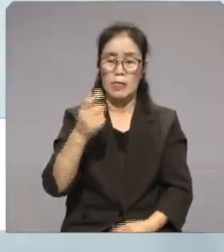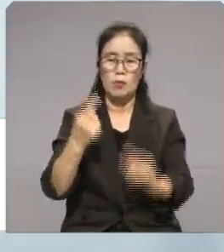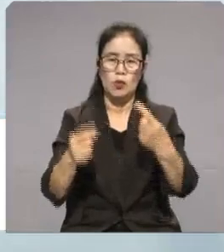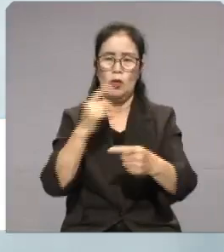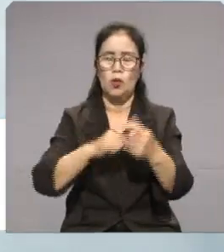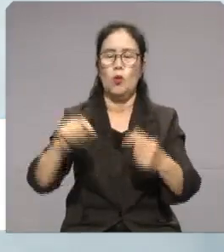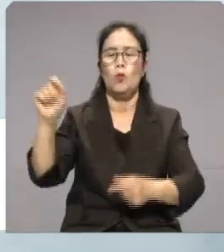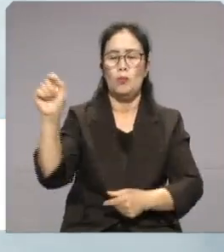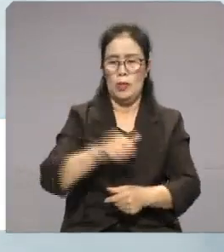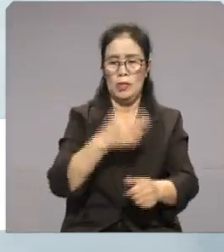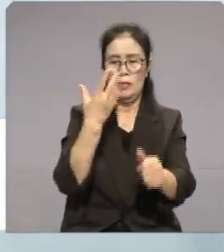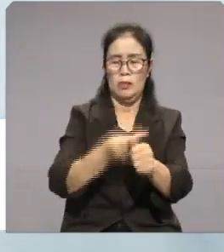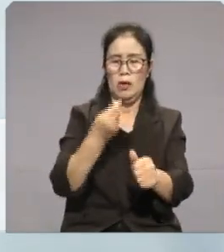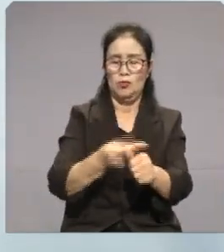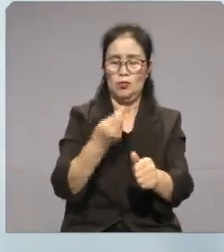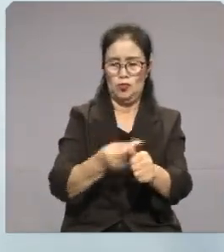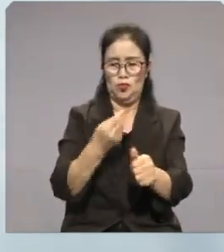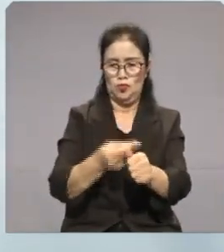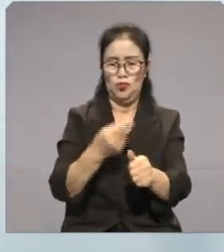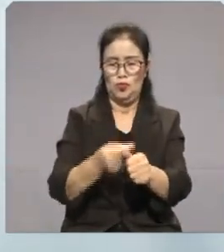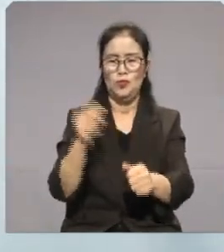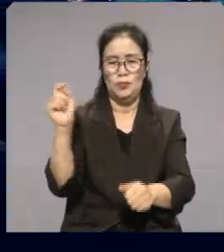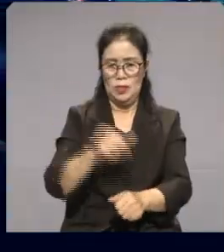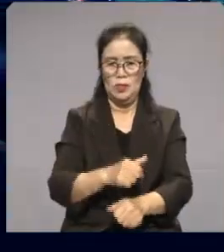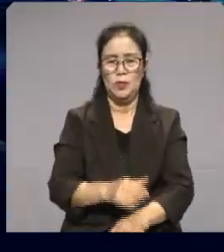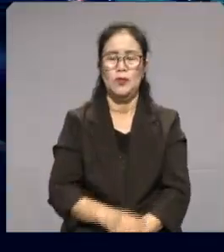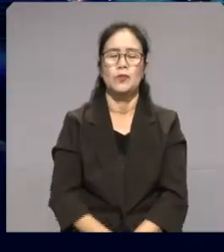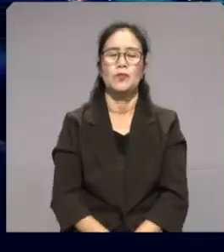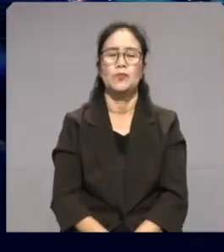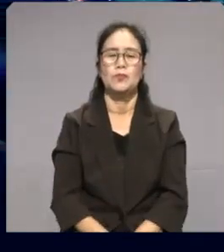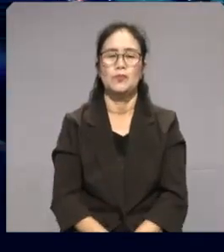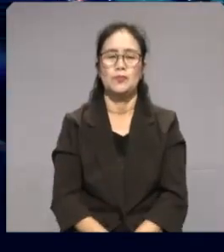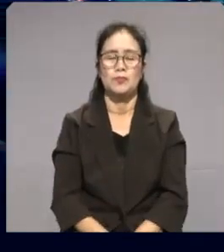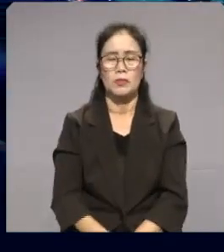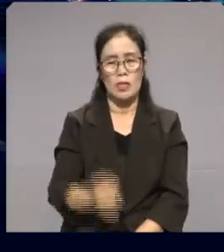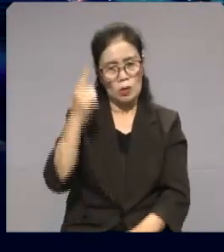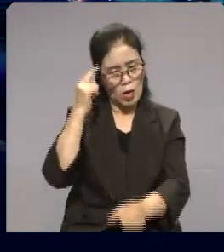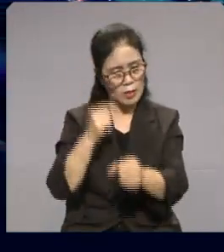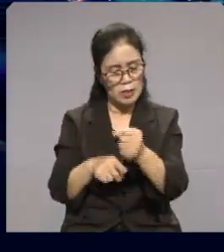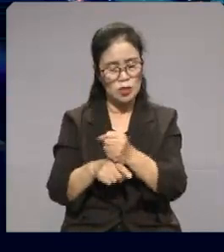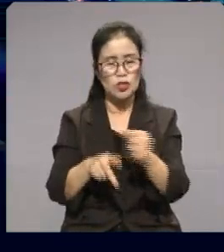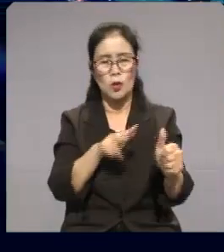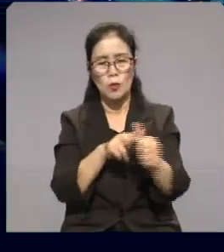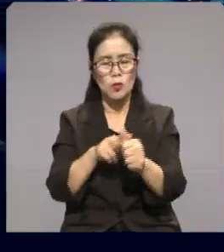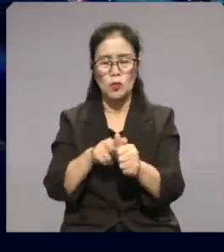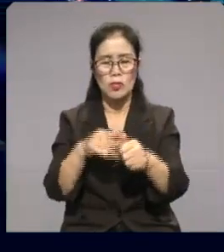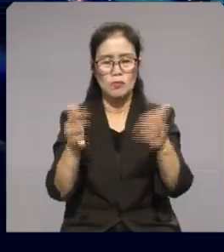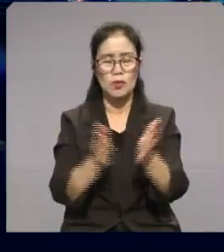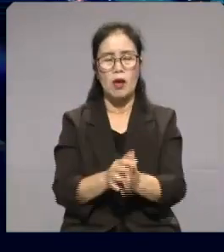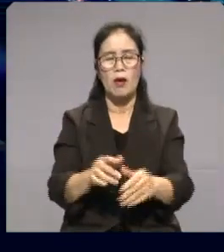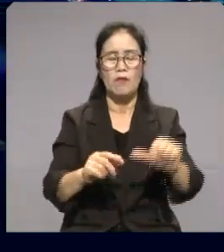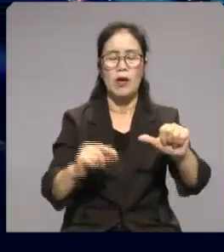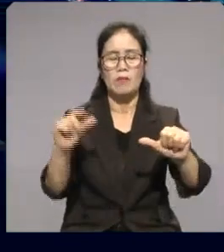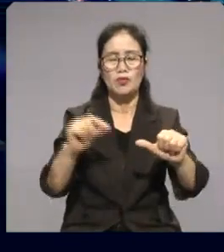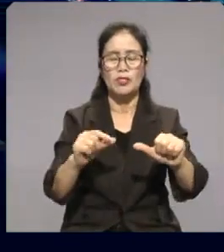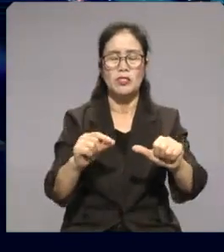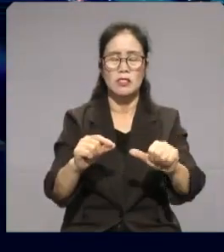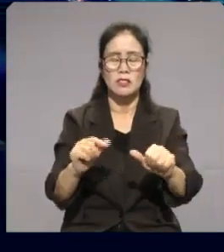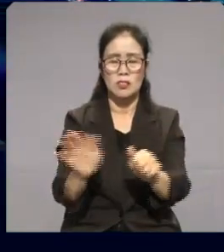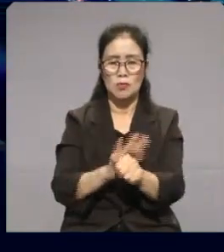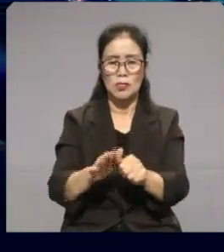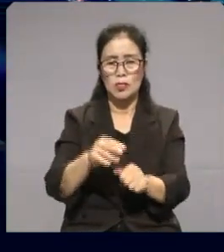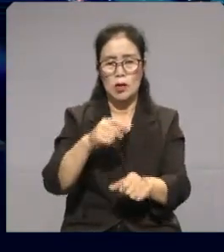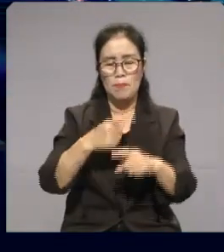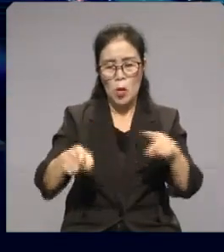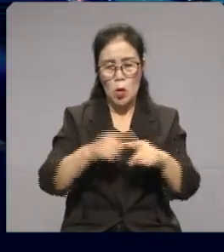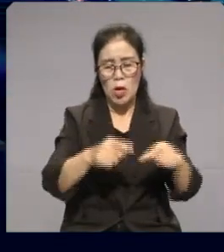빠른 다운로드 속도가 강점입니다 과학 기술 정보통신부의 5G 서비스 품질 평가